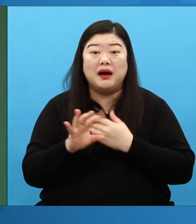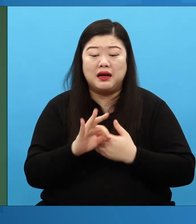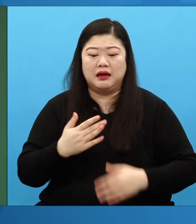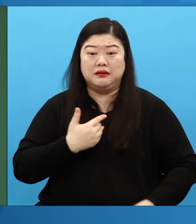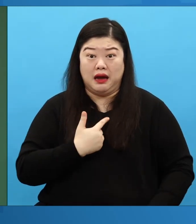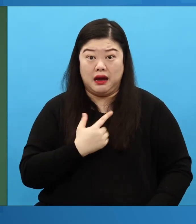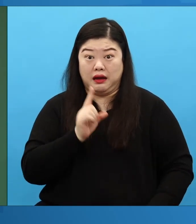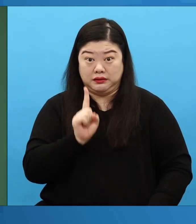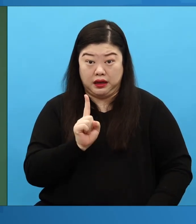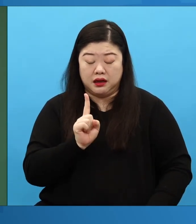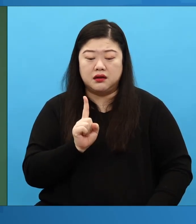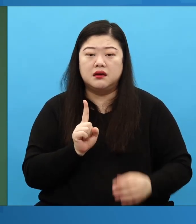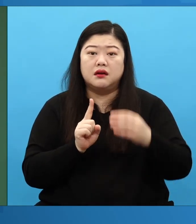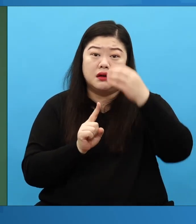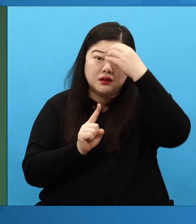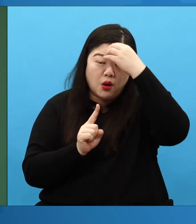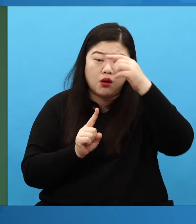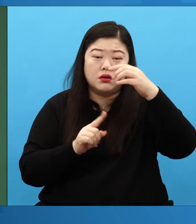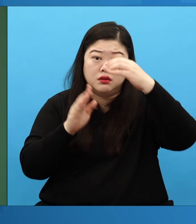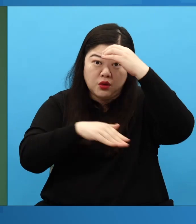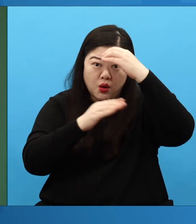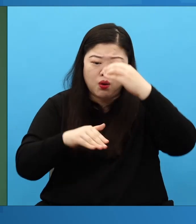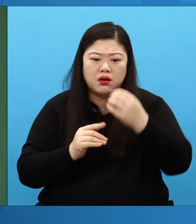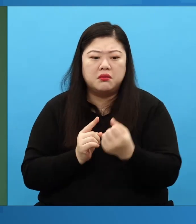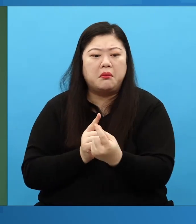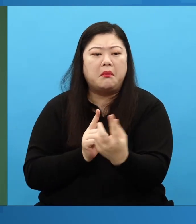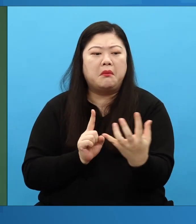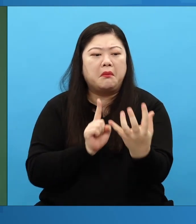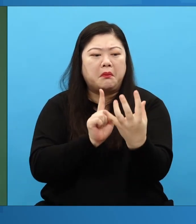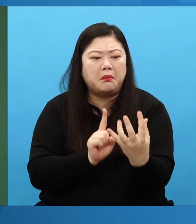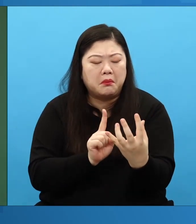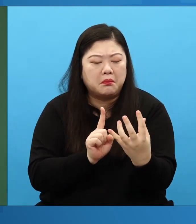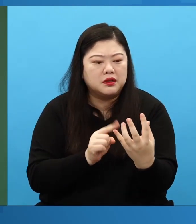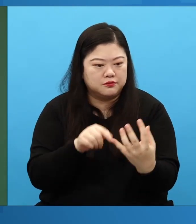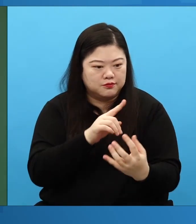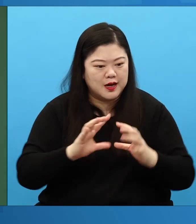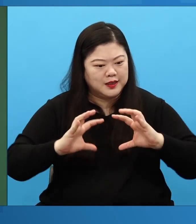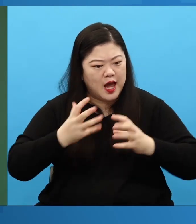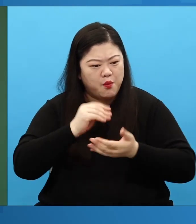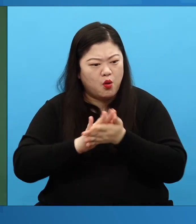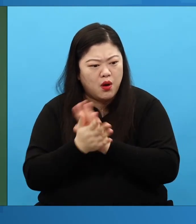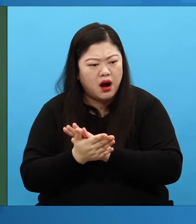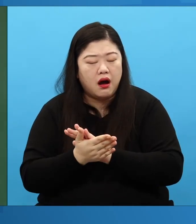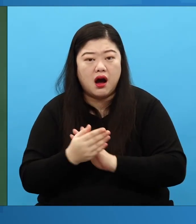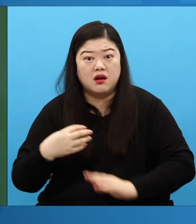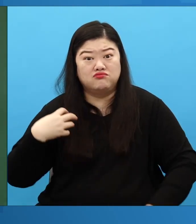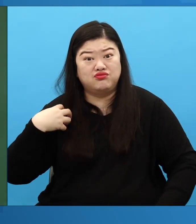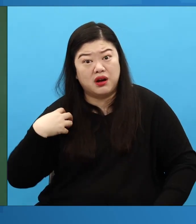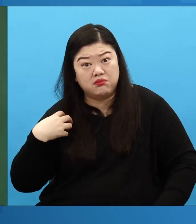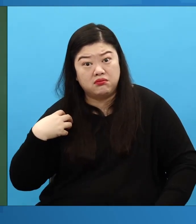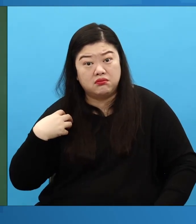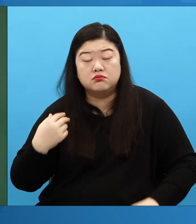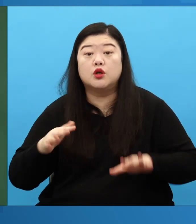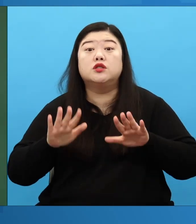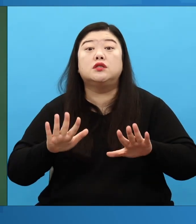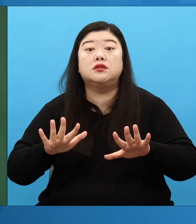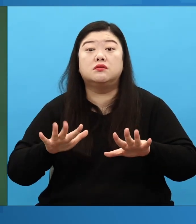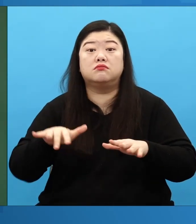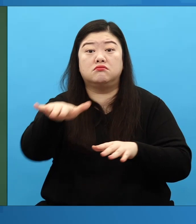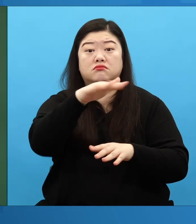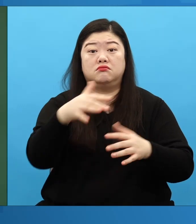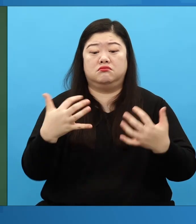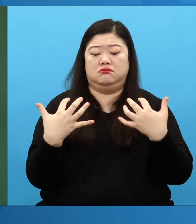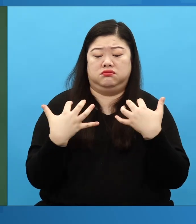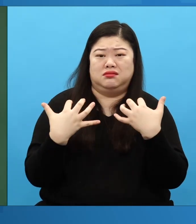맞지만은 그래도 역사를 놔요. And at first it seems very funny. There's only a few people, so to say that we're going to do world evangelization was very funny, but we still did